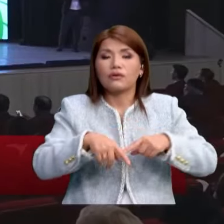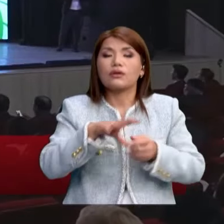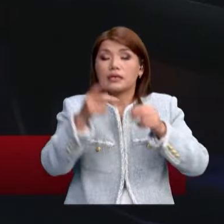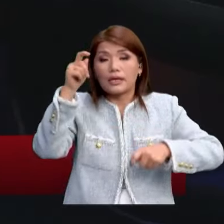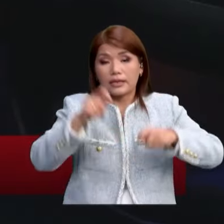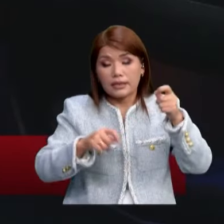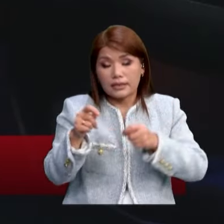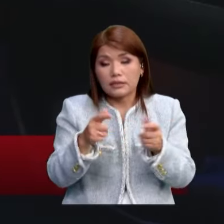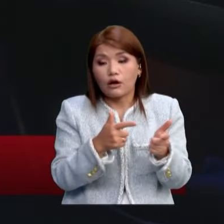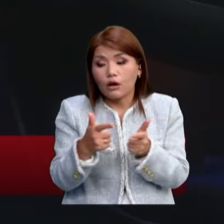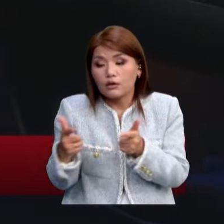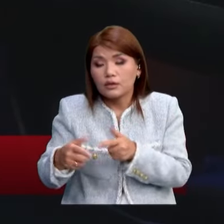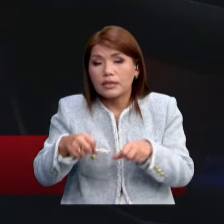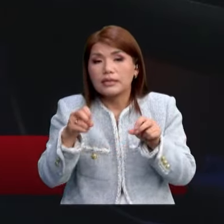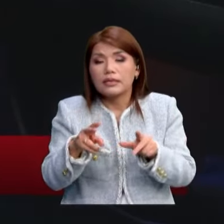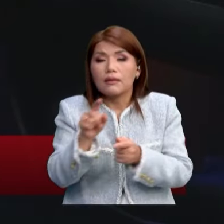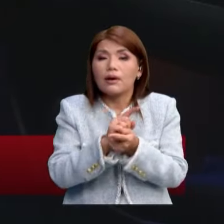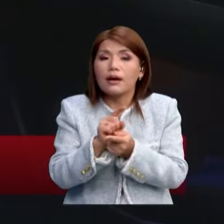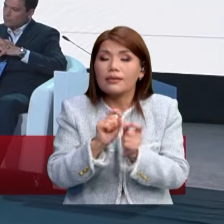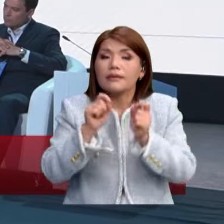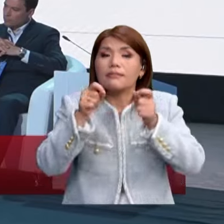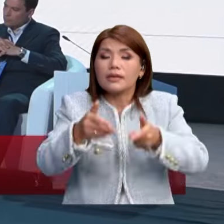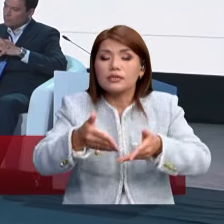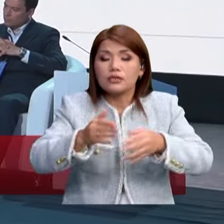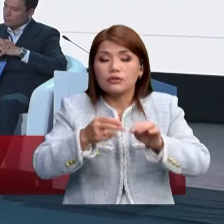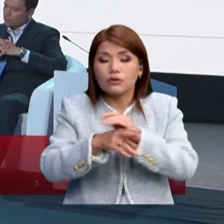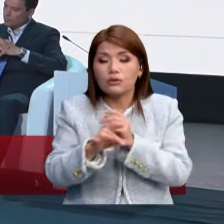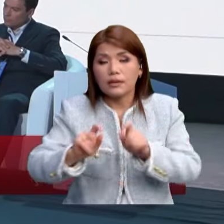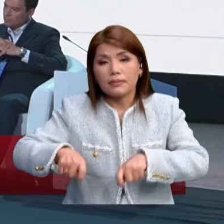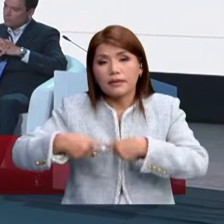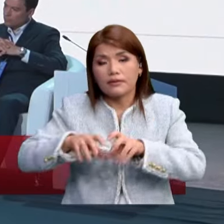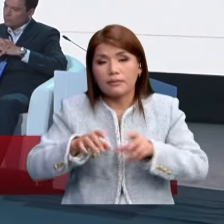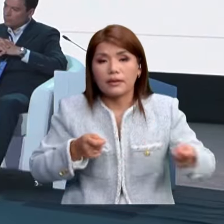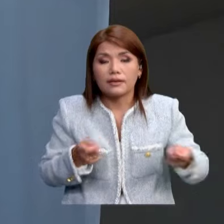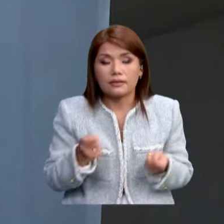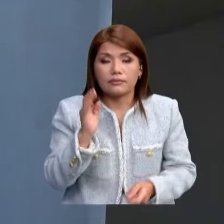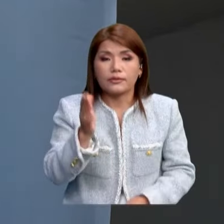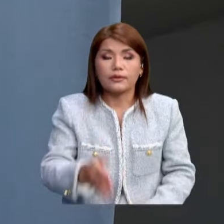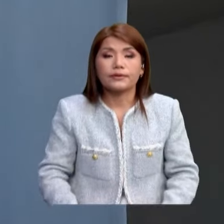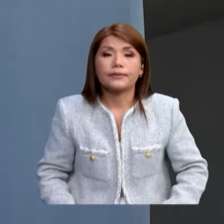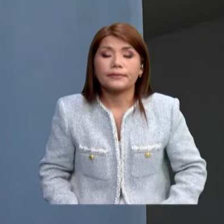итогам форума будет подготовлена резолюция с предложениями, которые будут переданы в правительство.